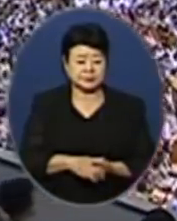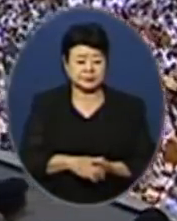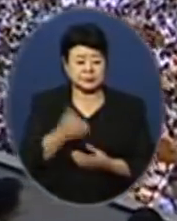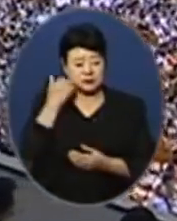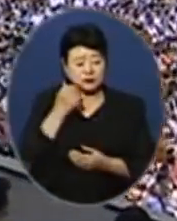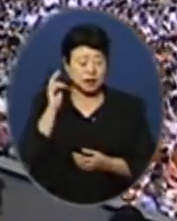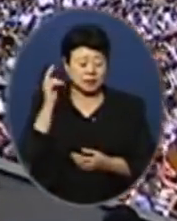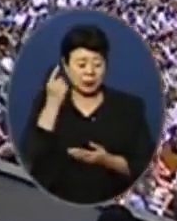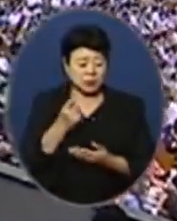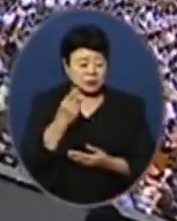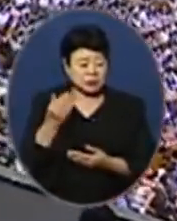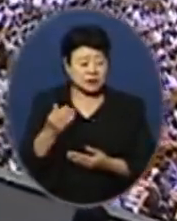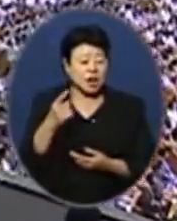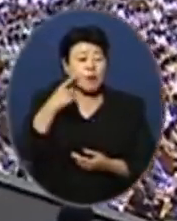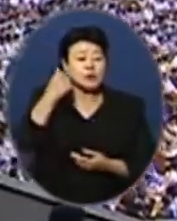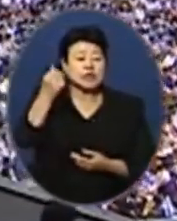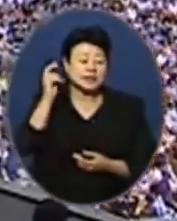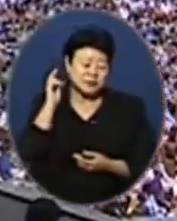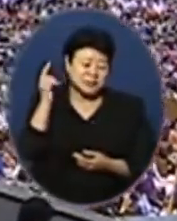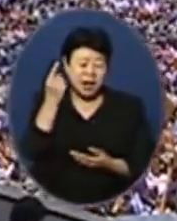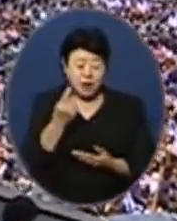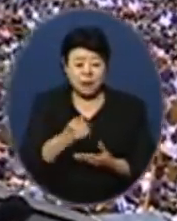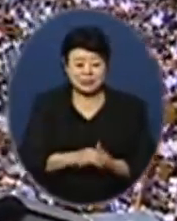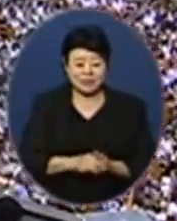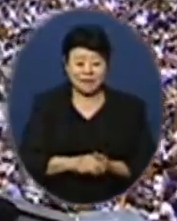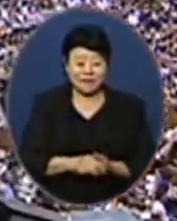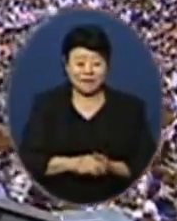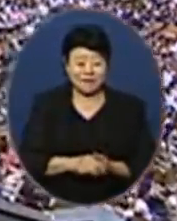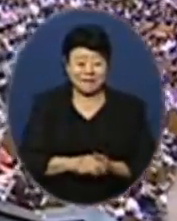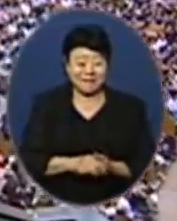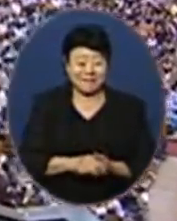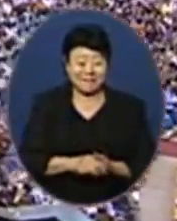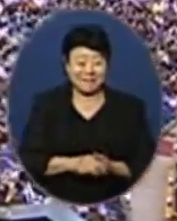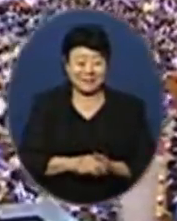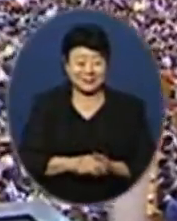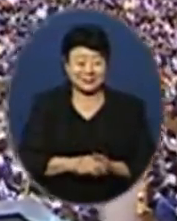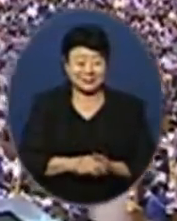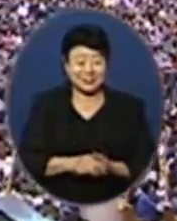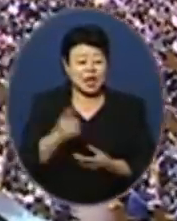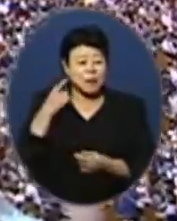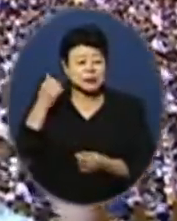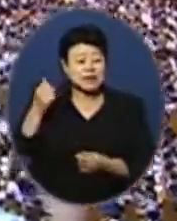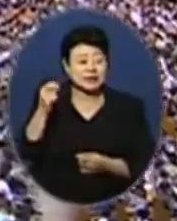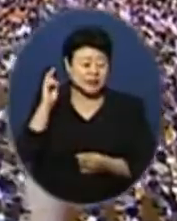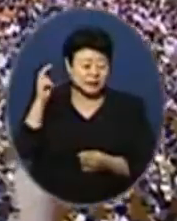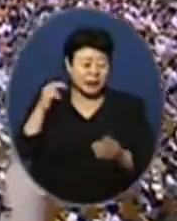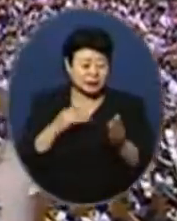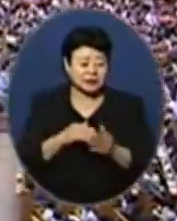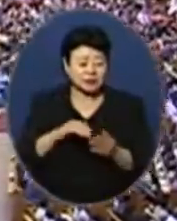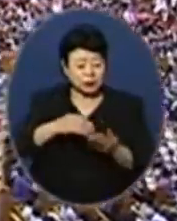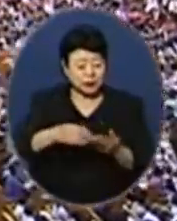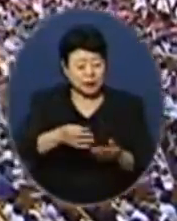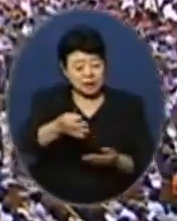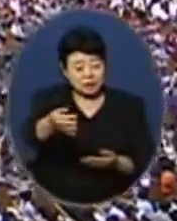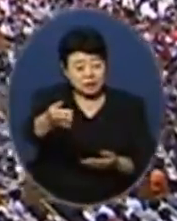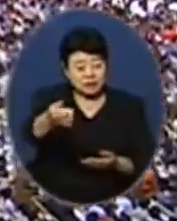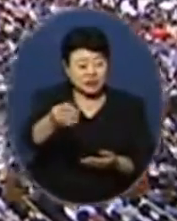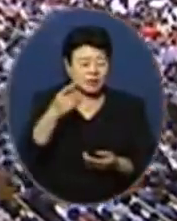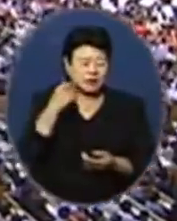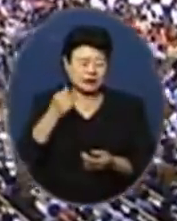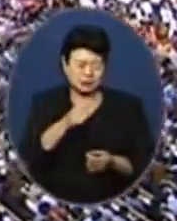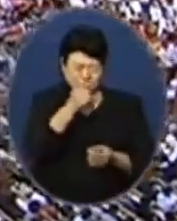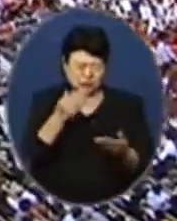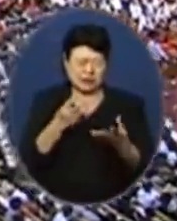누가 이발을 하러 온 거니 목사님이 이발을 하러 오셨어요. 그 목사님 이발 다 하고 돈을 내려고 그러니까 아유